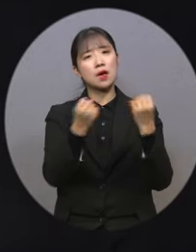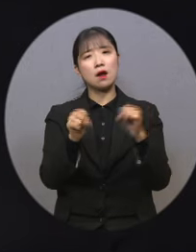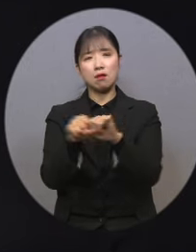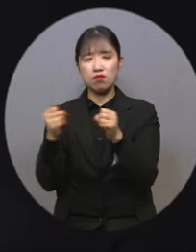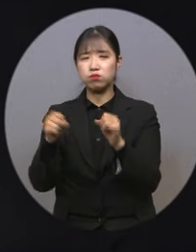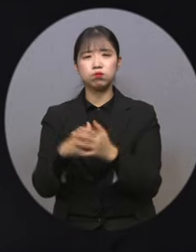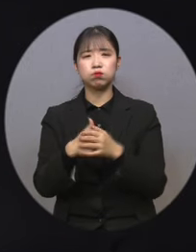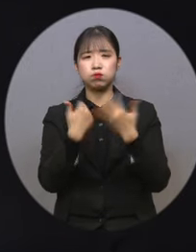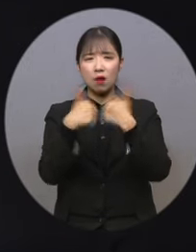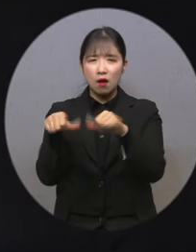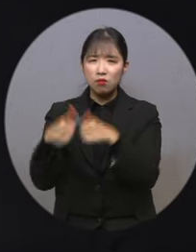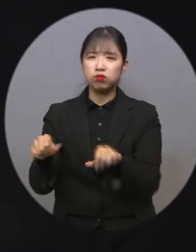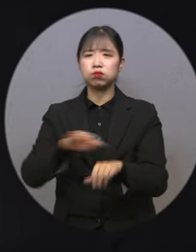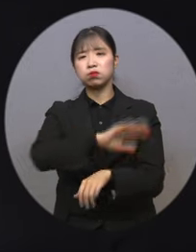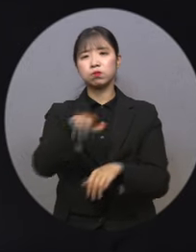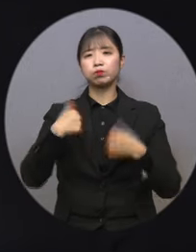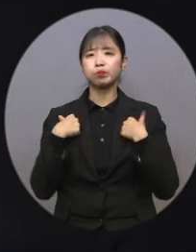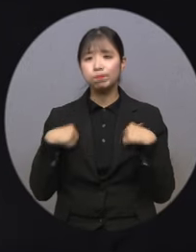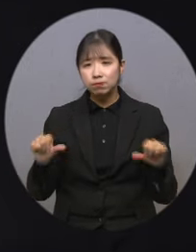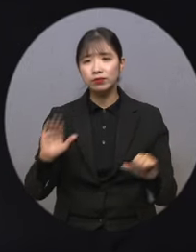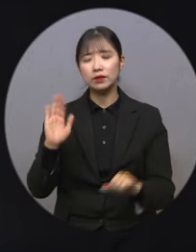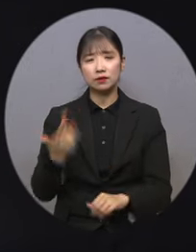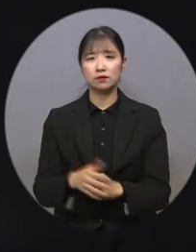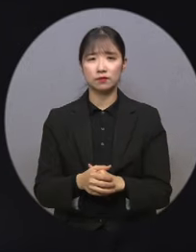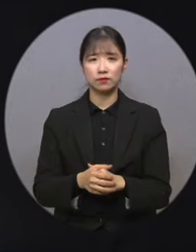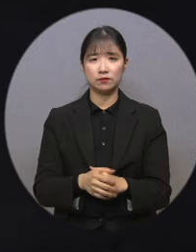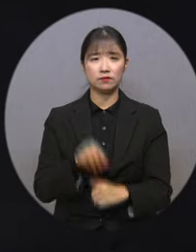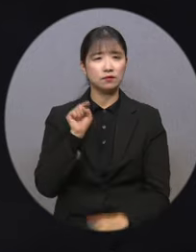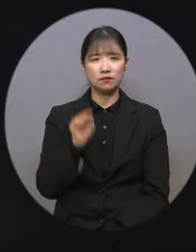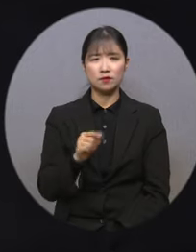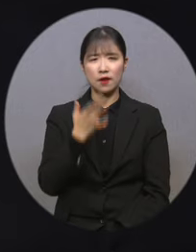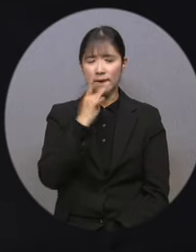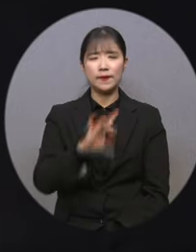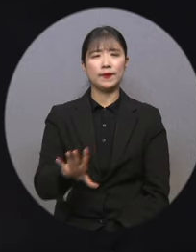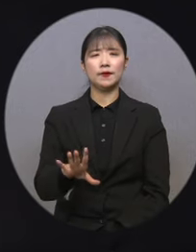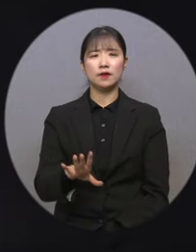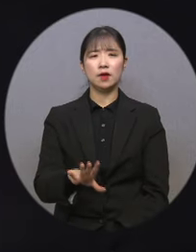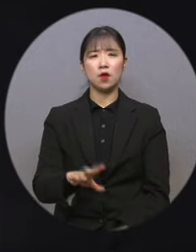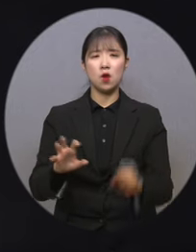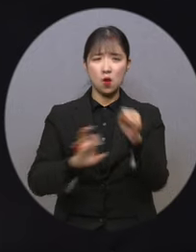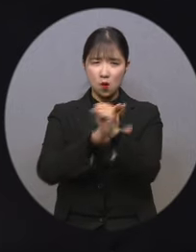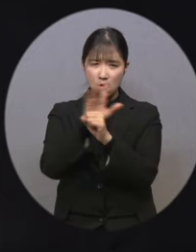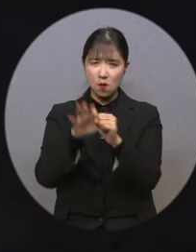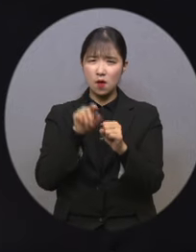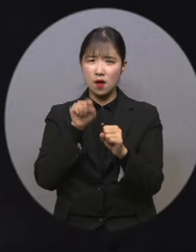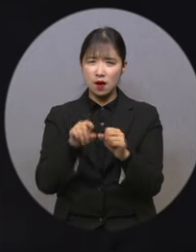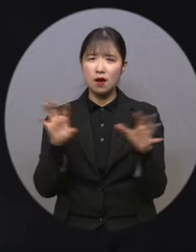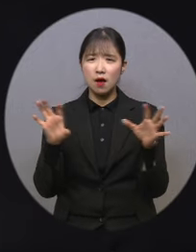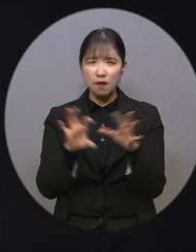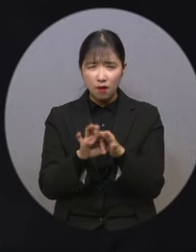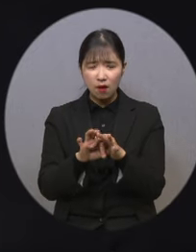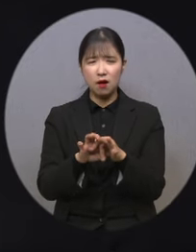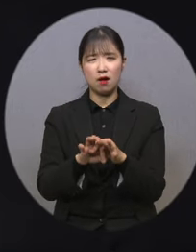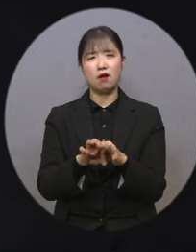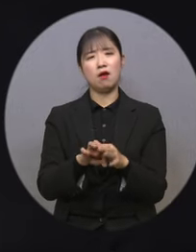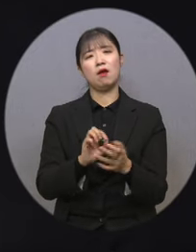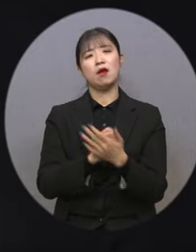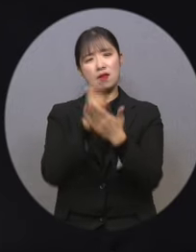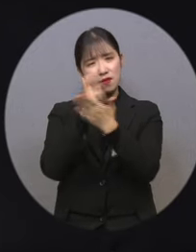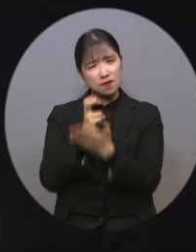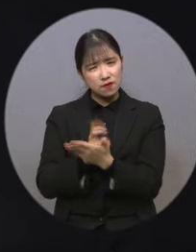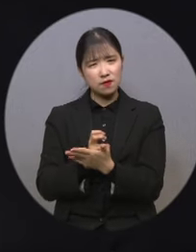가정이 파괴되고 자포자기가 됩니다. 이거 절대 코로나 대책은 지금이라도 관계 공무원들은